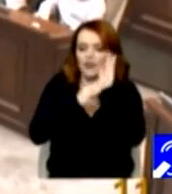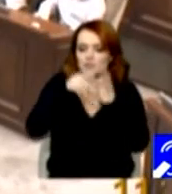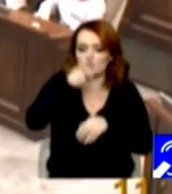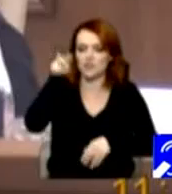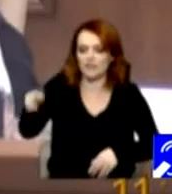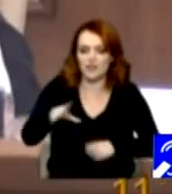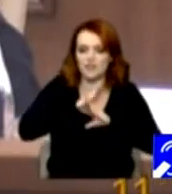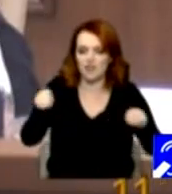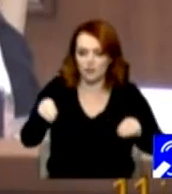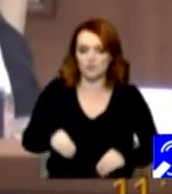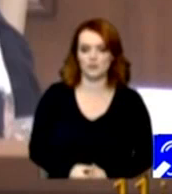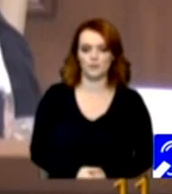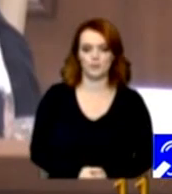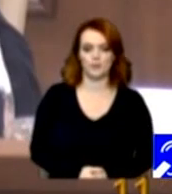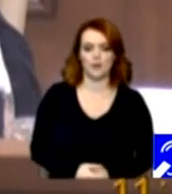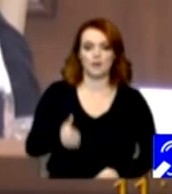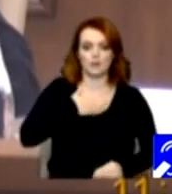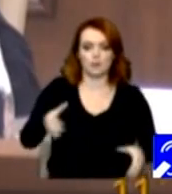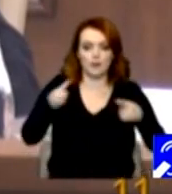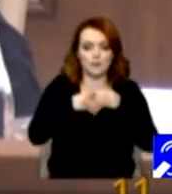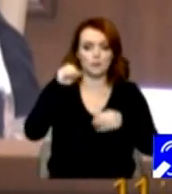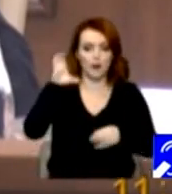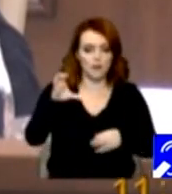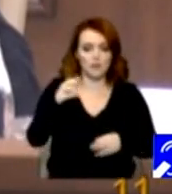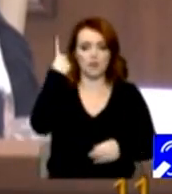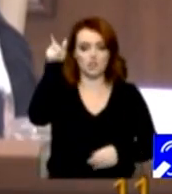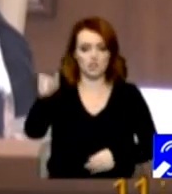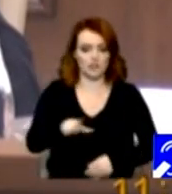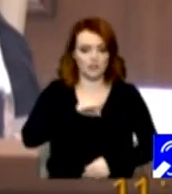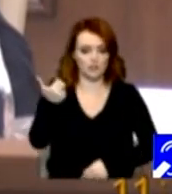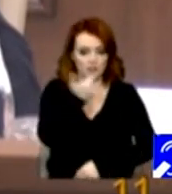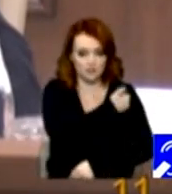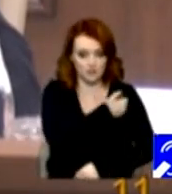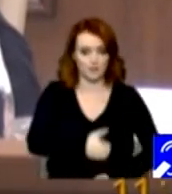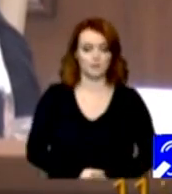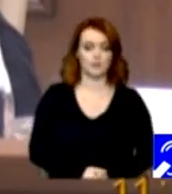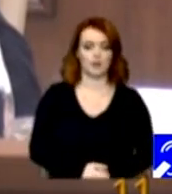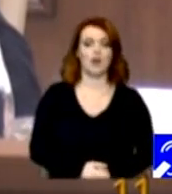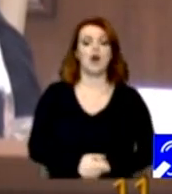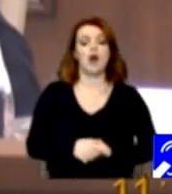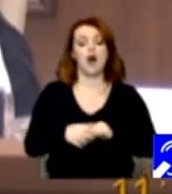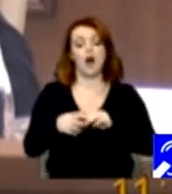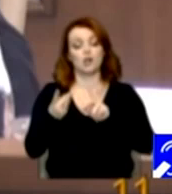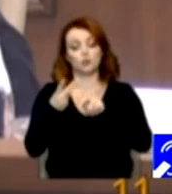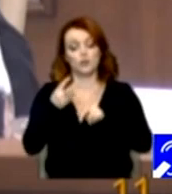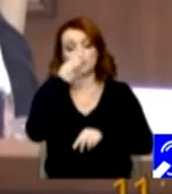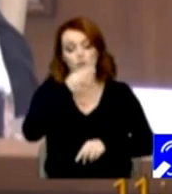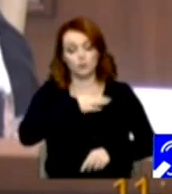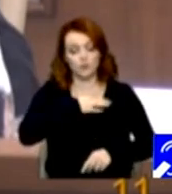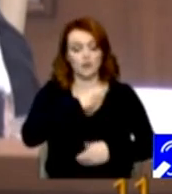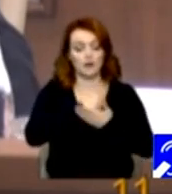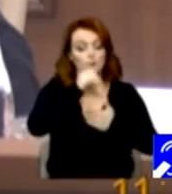paz în continuare un coleg nu este vaccinat și unul zice că are motiv întemeiat de